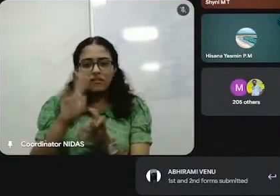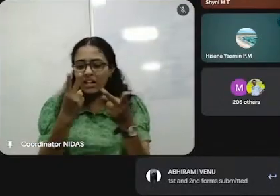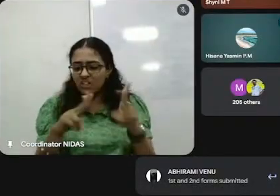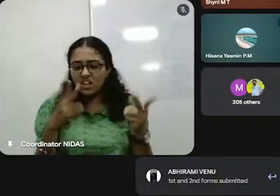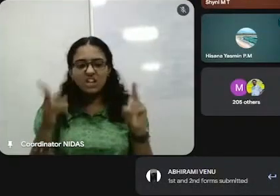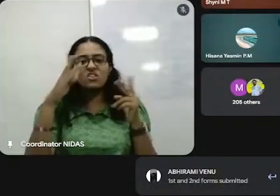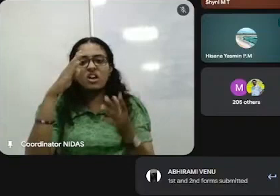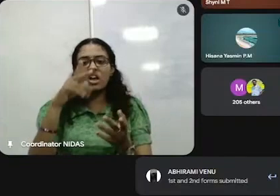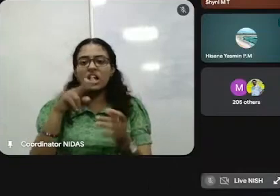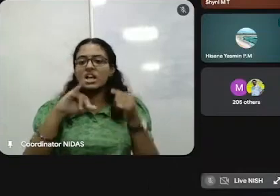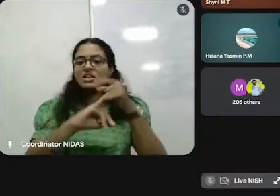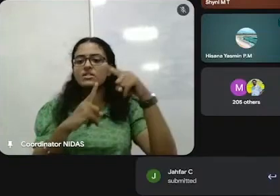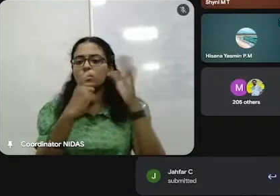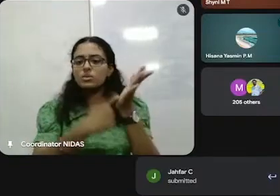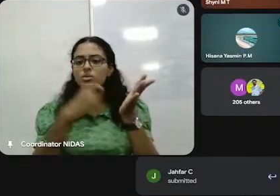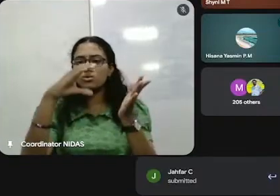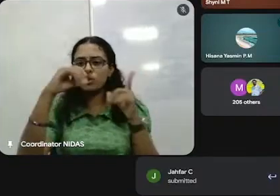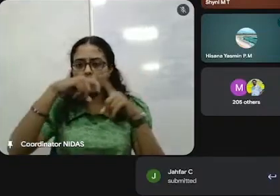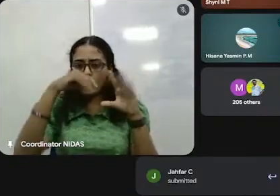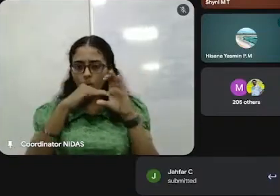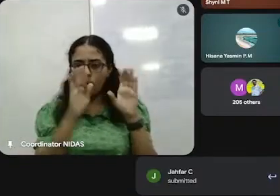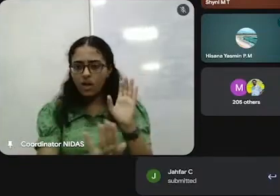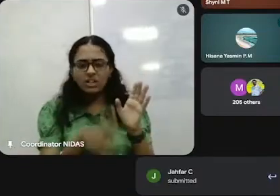എങ്ങനെ നമ്മൾ ഐഡന്റിഫൈ ചെയ്യാൻ നമുക്ക് സഹായിക്കുക സാർ?